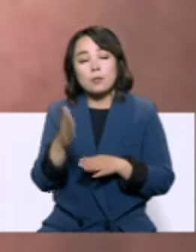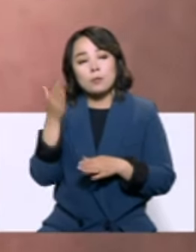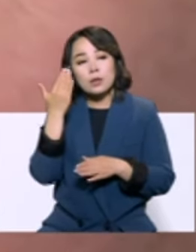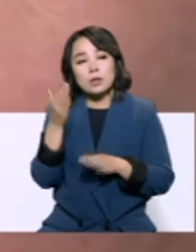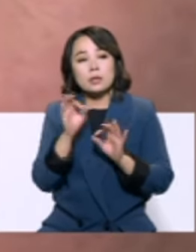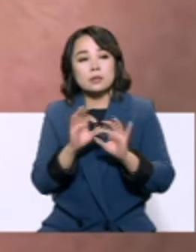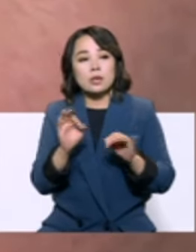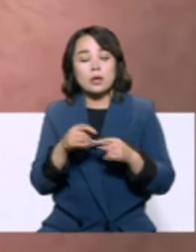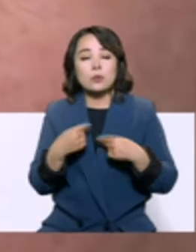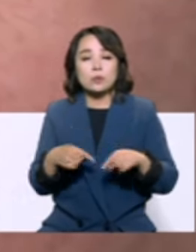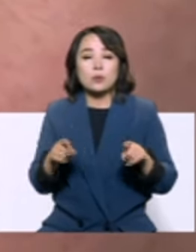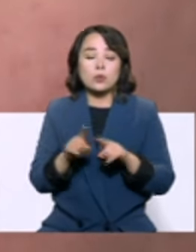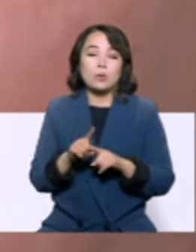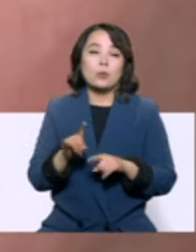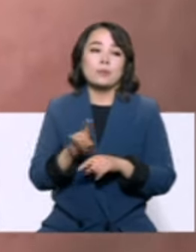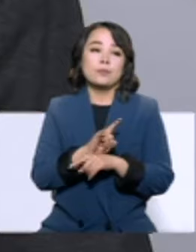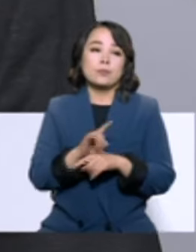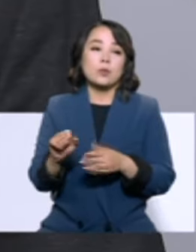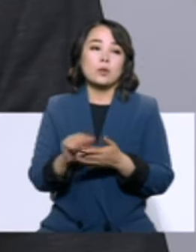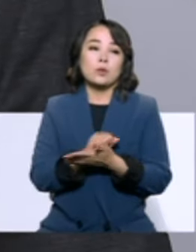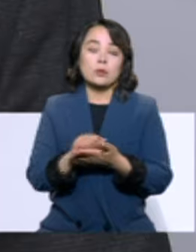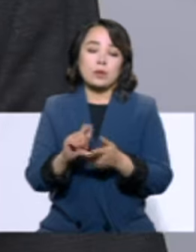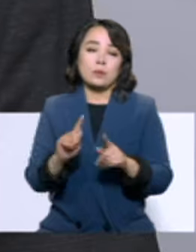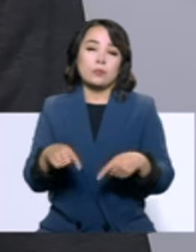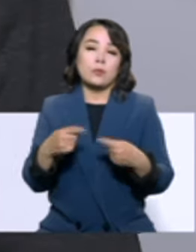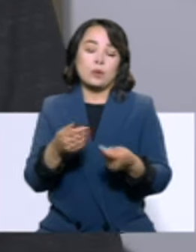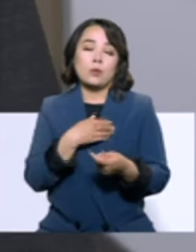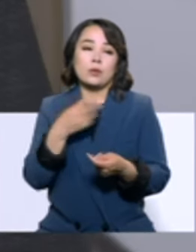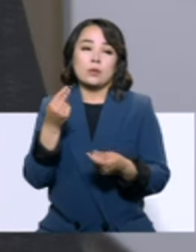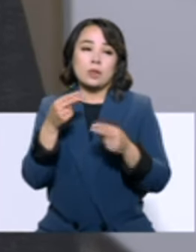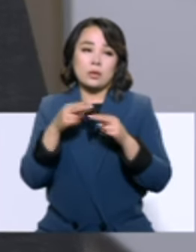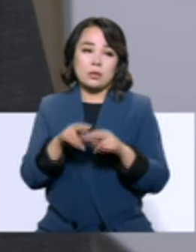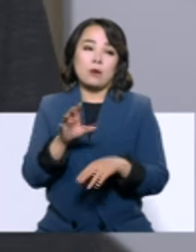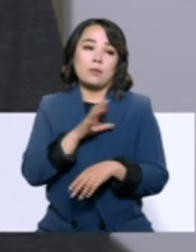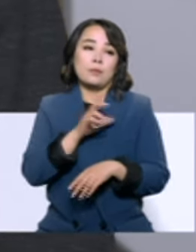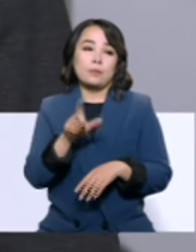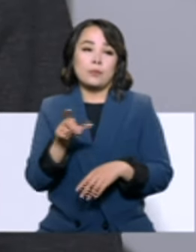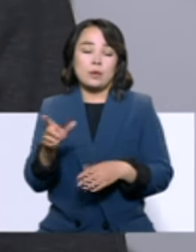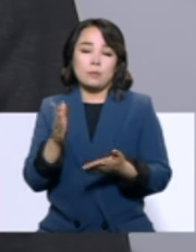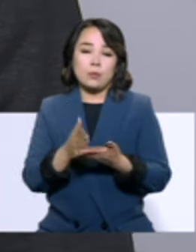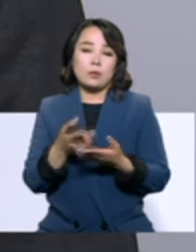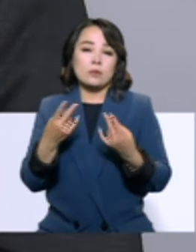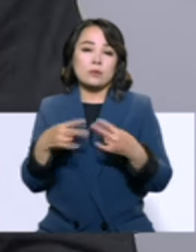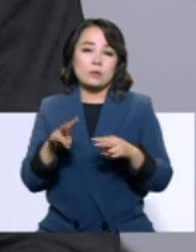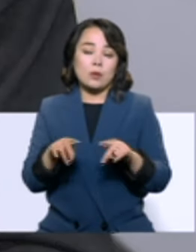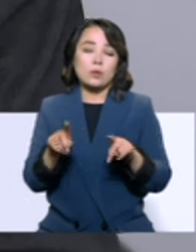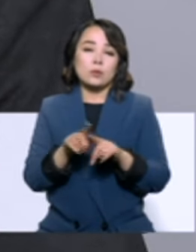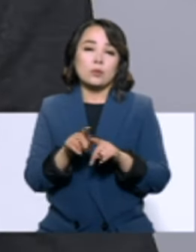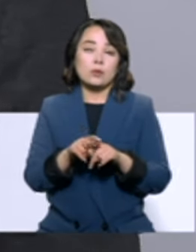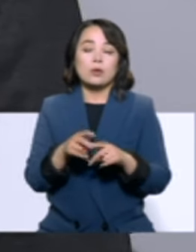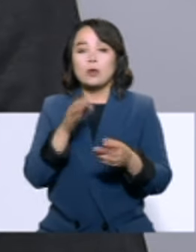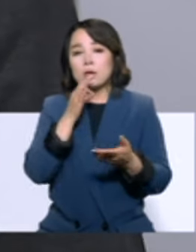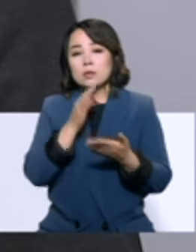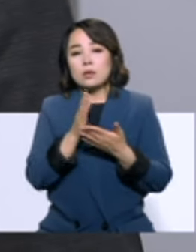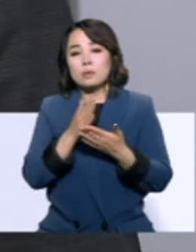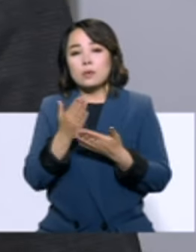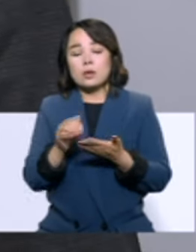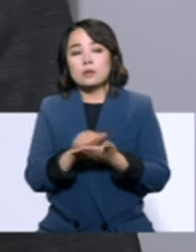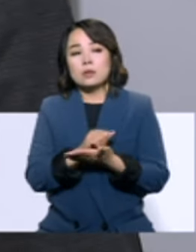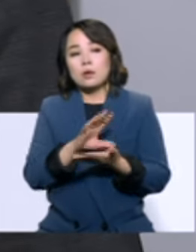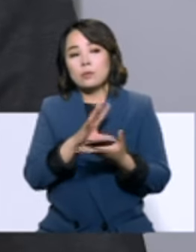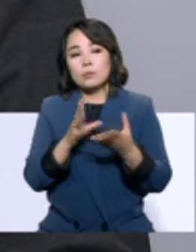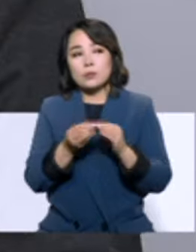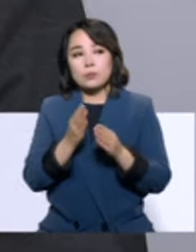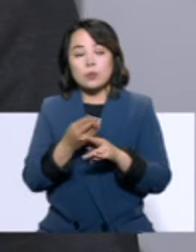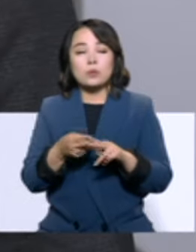айтып, мысалы кейде өтірік активтерді біреу беріп қоймақшы болады, олигархтардың, иә, керек жоқ активтерді өзі құтылатын керек келетін активтер болады ондай